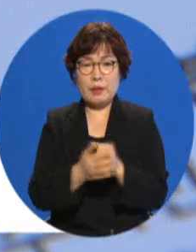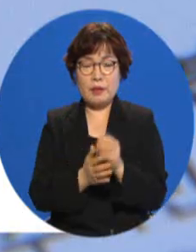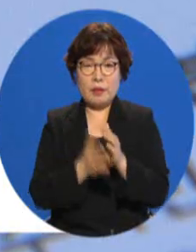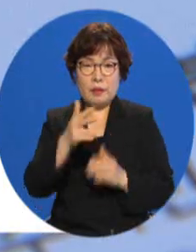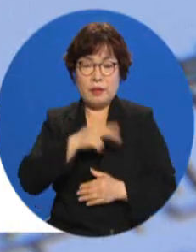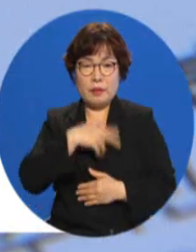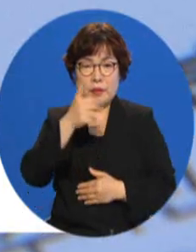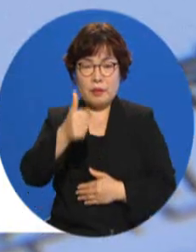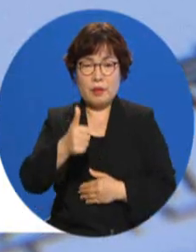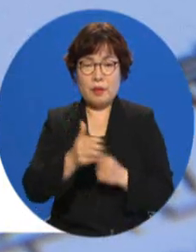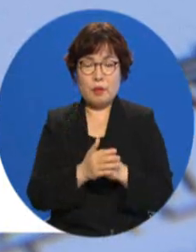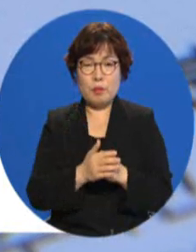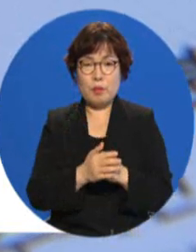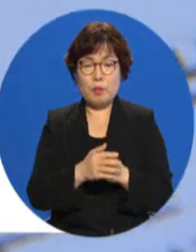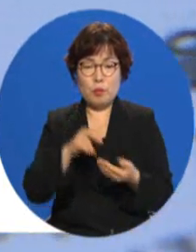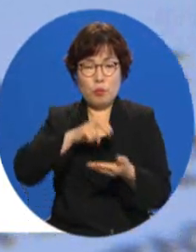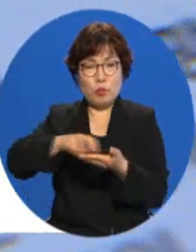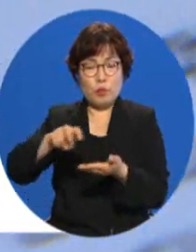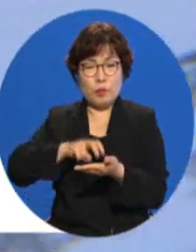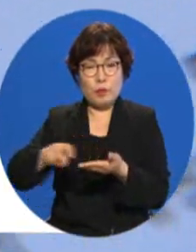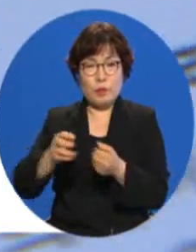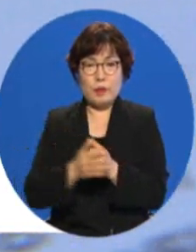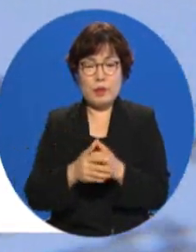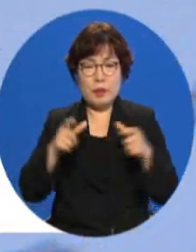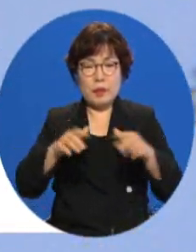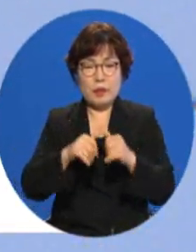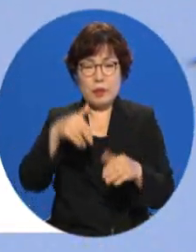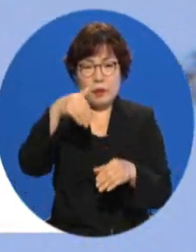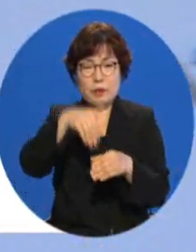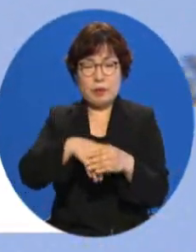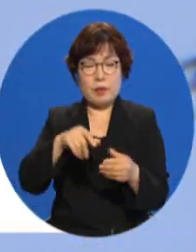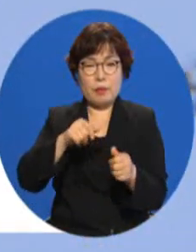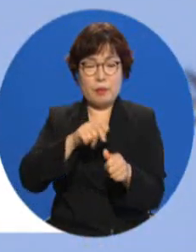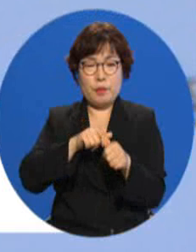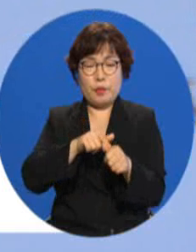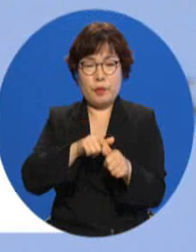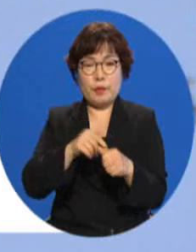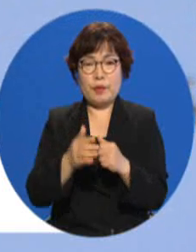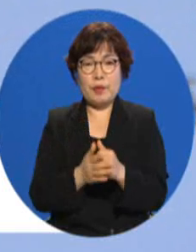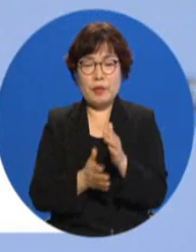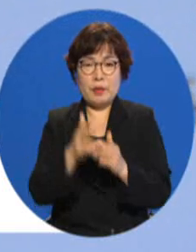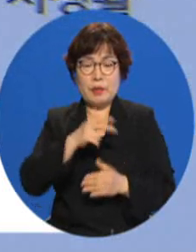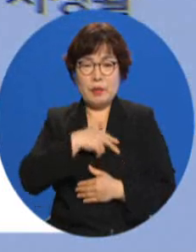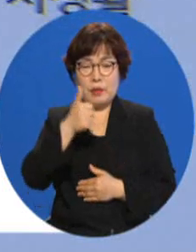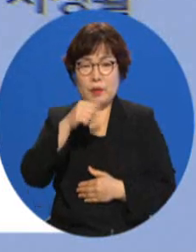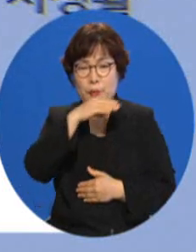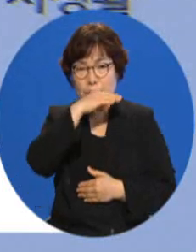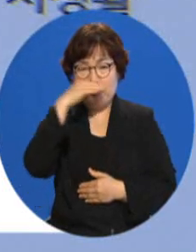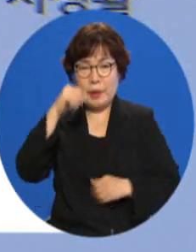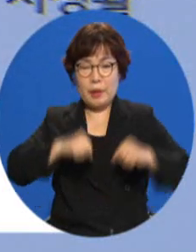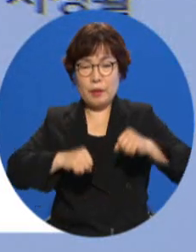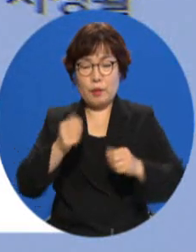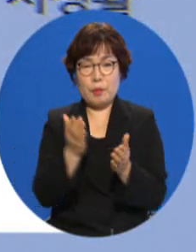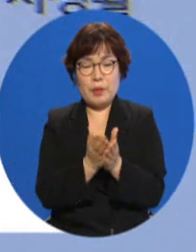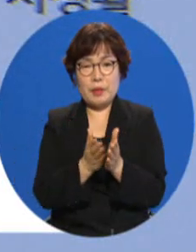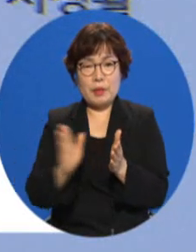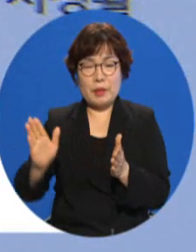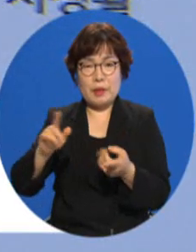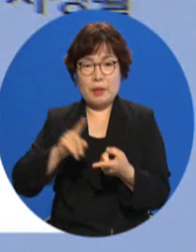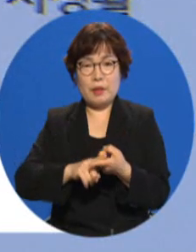시의회 의장으로서 무작위로 문자를 보내 주민의 선택을 강요하고 있다며 여수시의회 의장으로서 격에 맞는 행동을